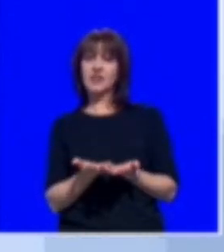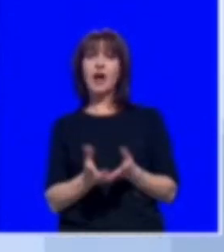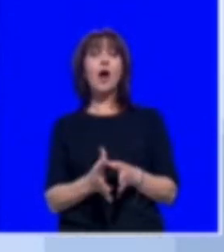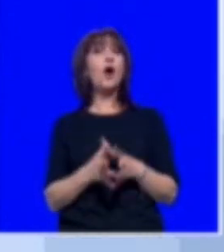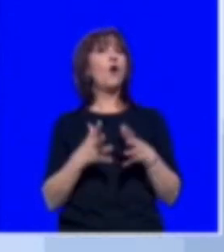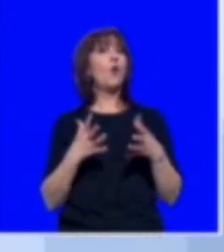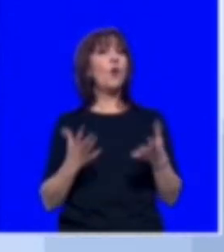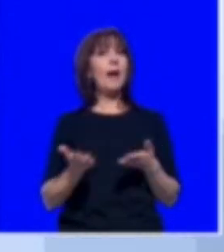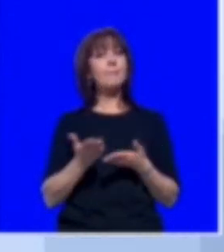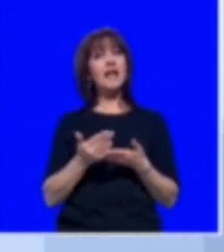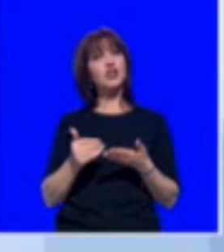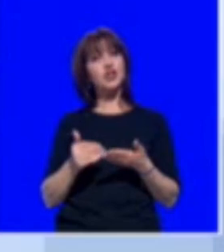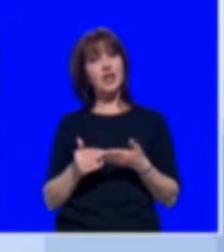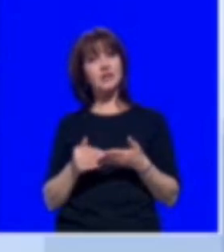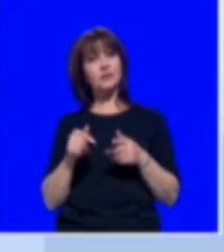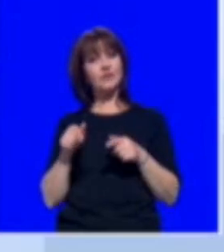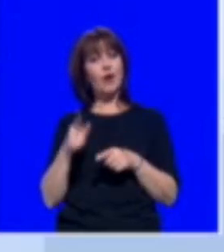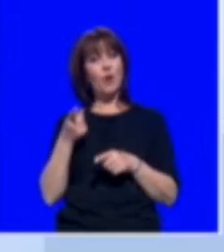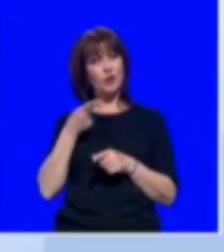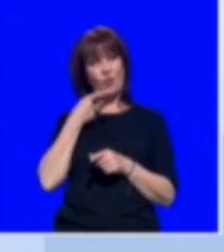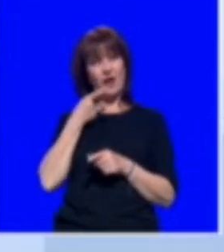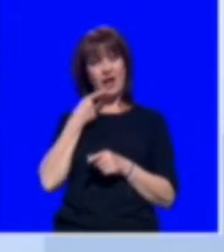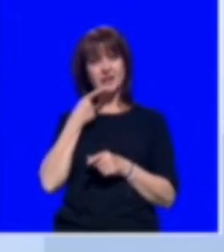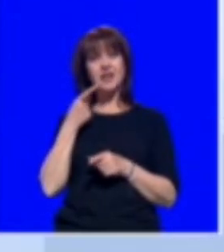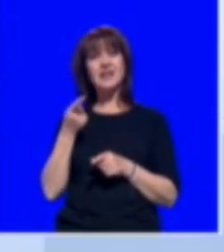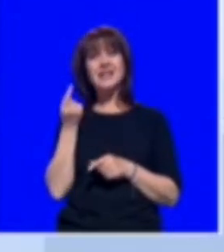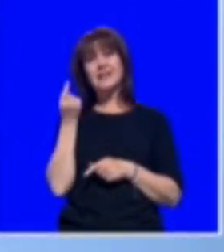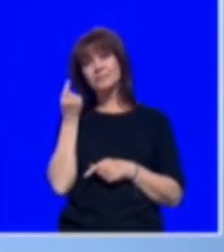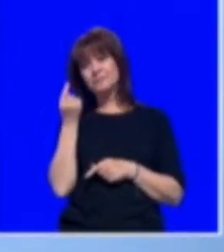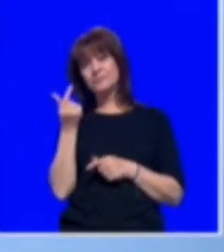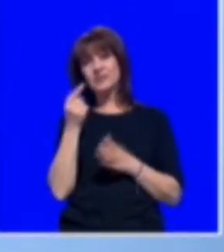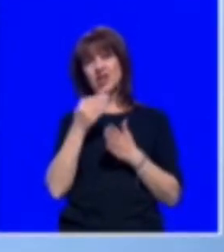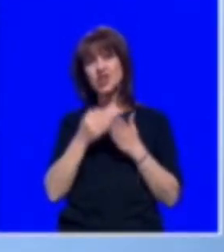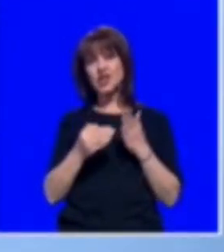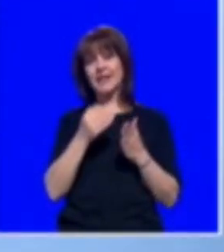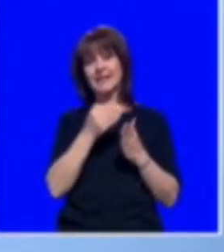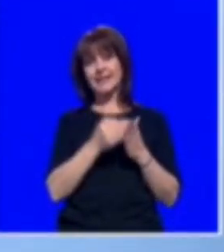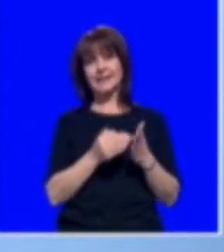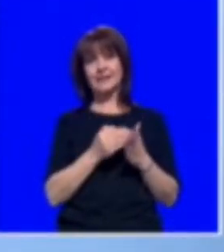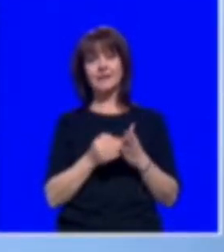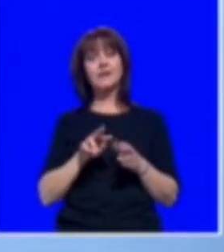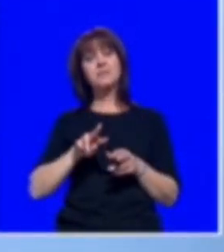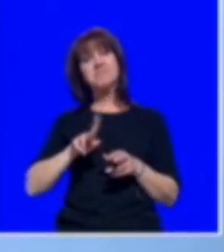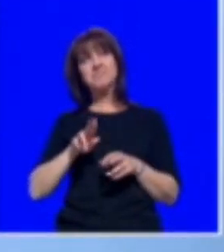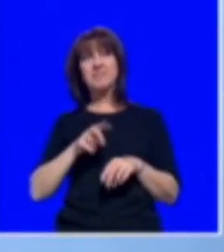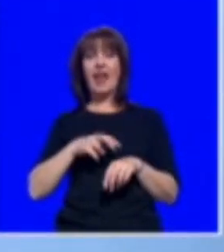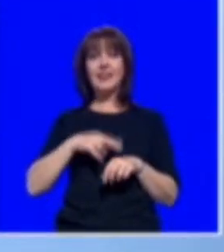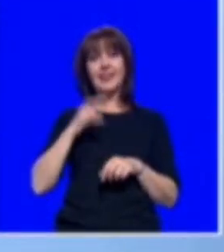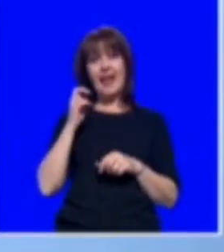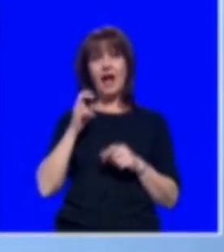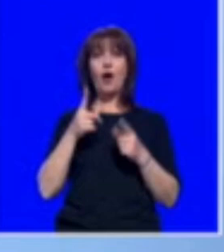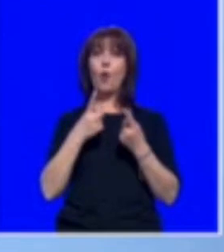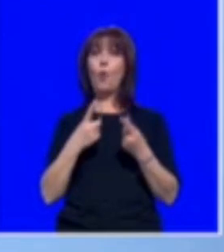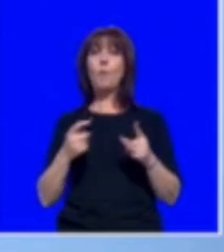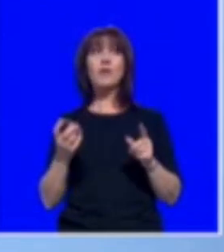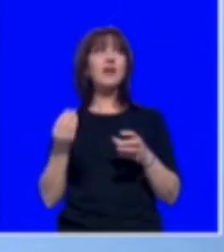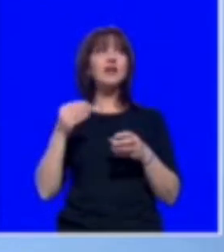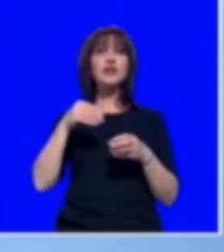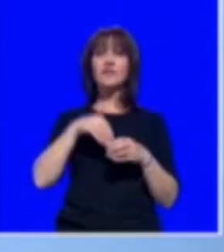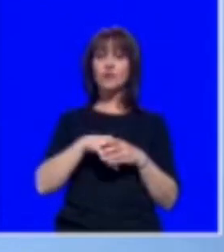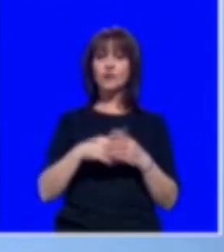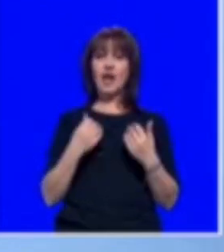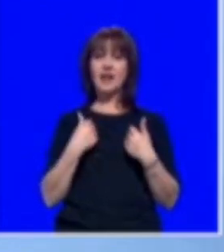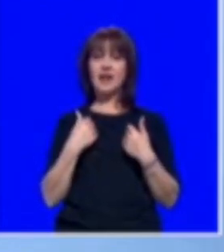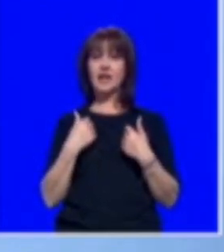Голяма част от нещата, които споменахте, те са по-скоро частични. И да, управляващите включиха някои от